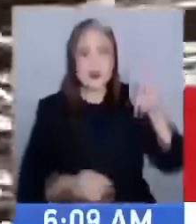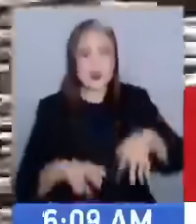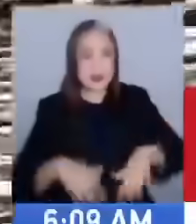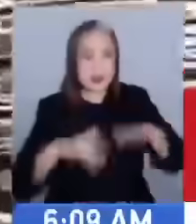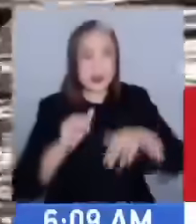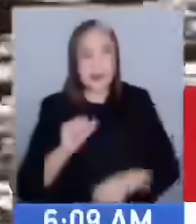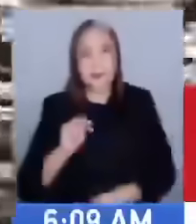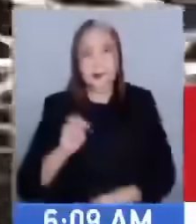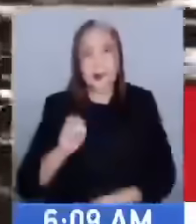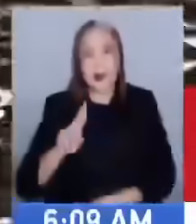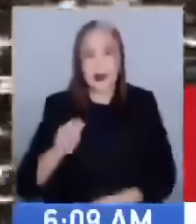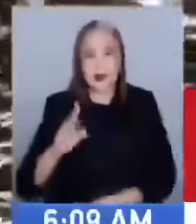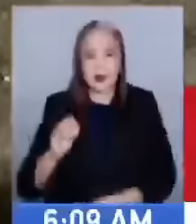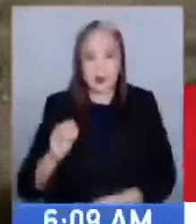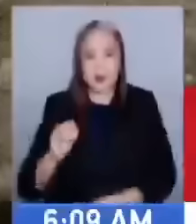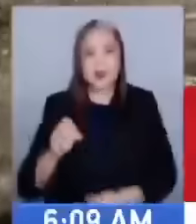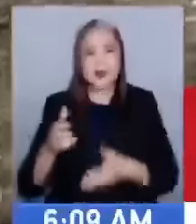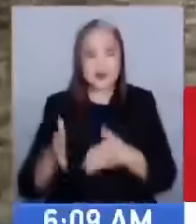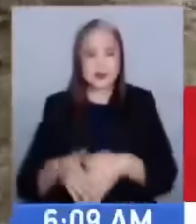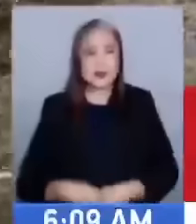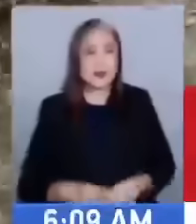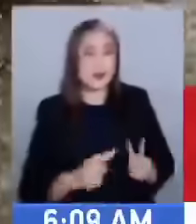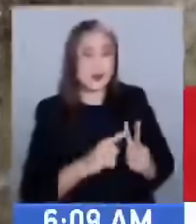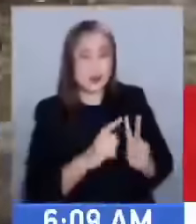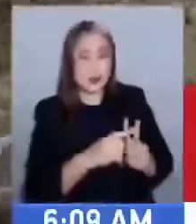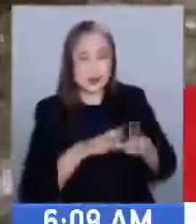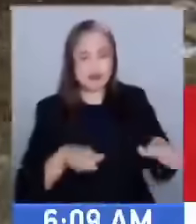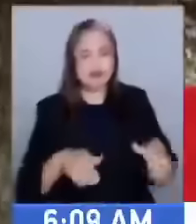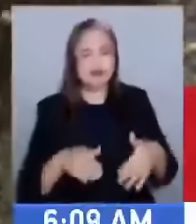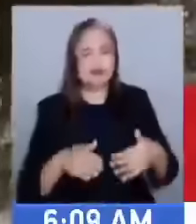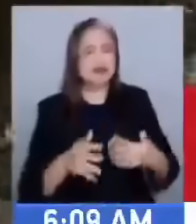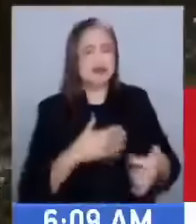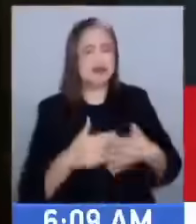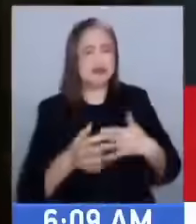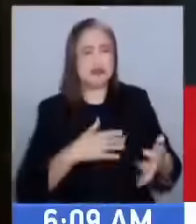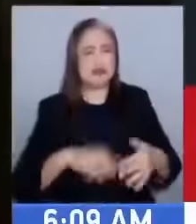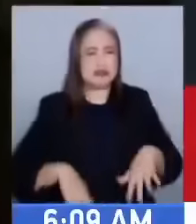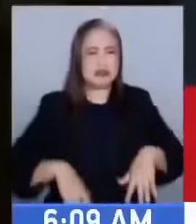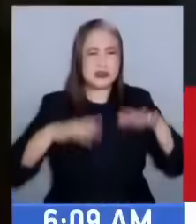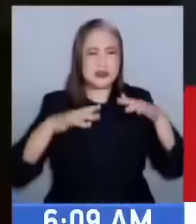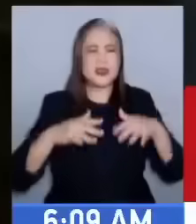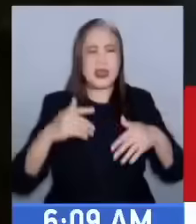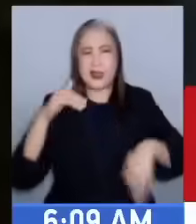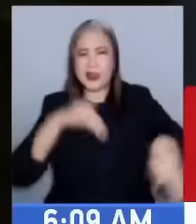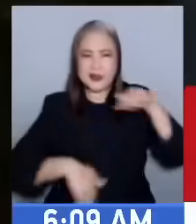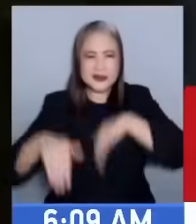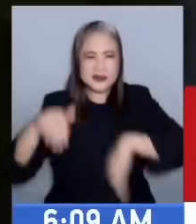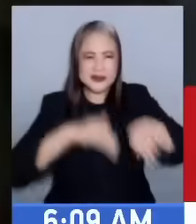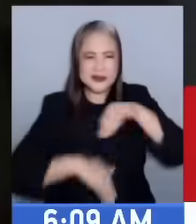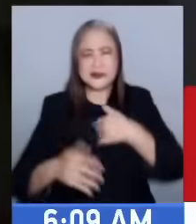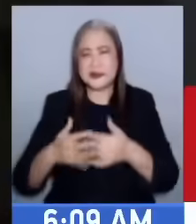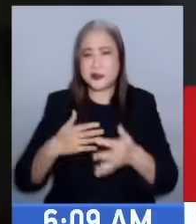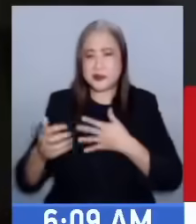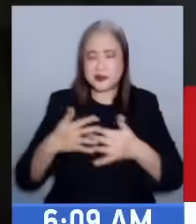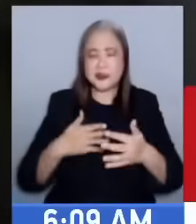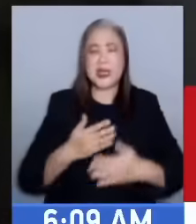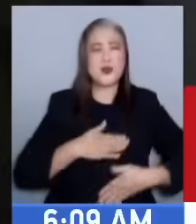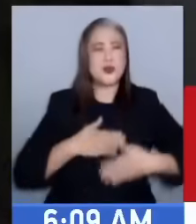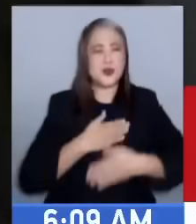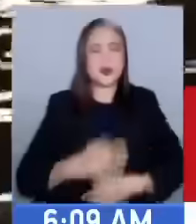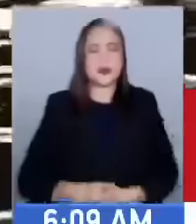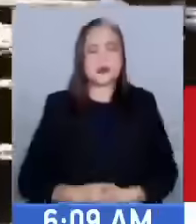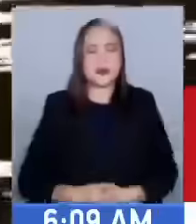panganib na dulot ng paliligo sa baha enjoy sila kahit pa may dumaraan na ilang sasakyan ang Motorcycle rider na si Adrian na pauwi sa